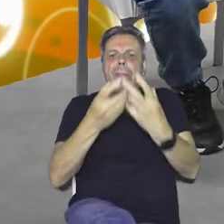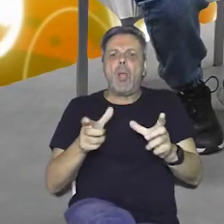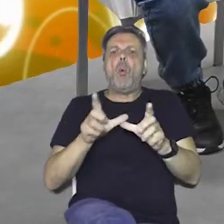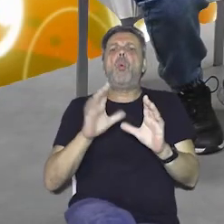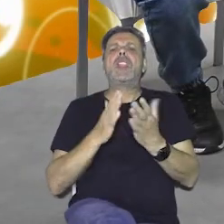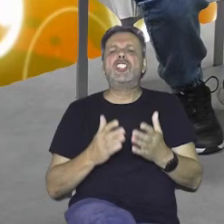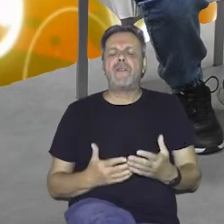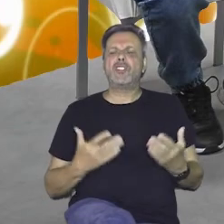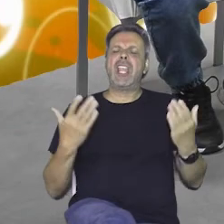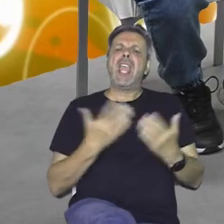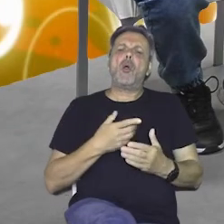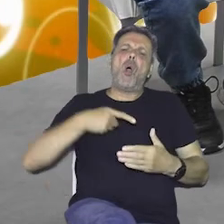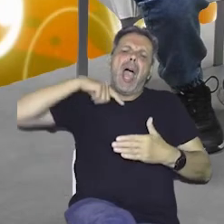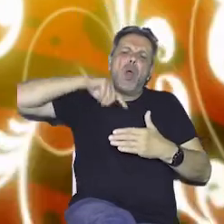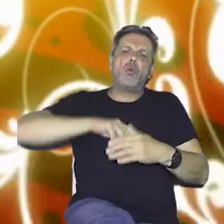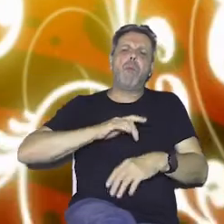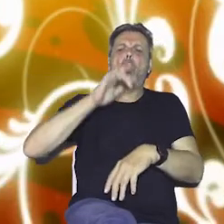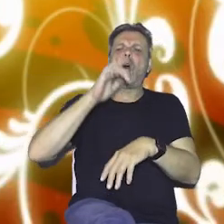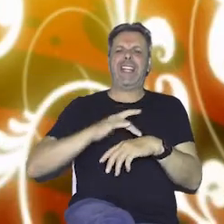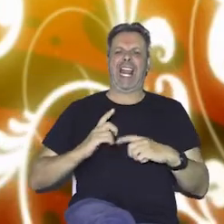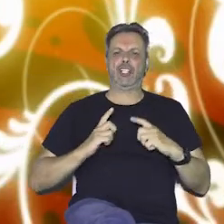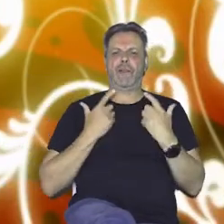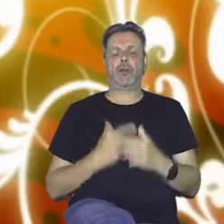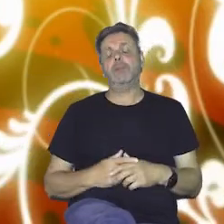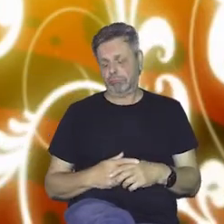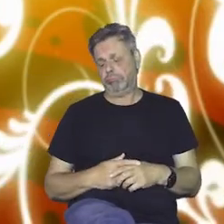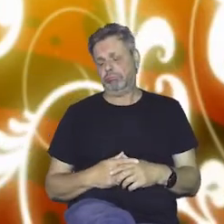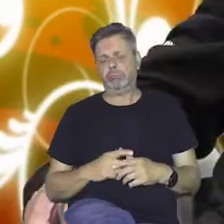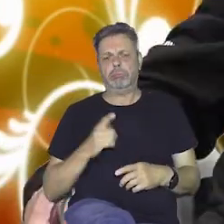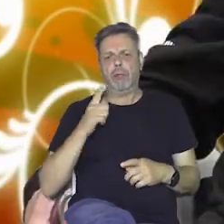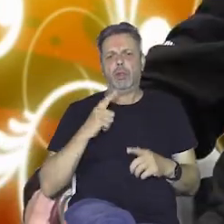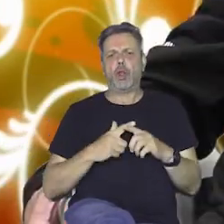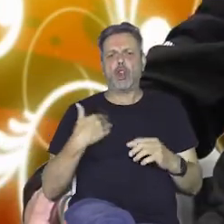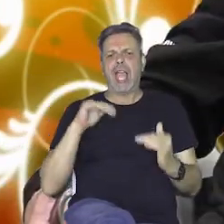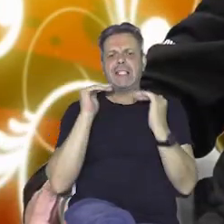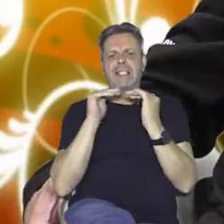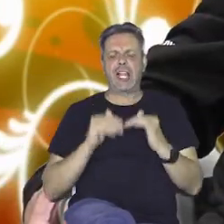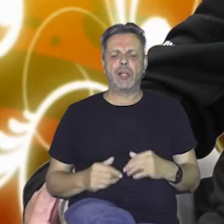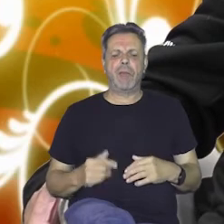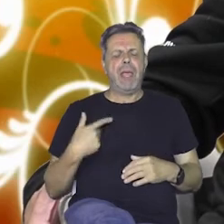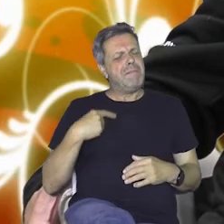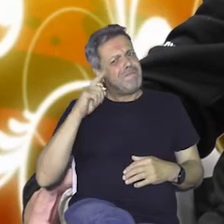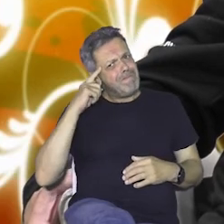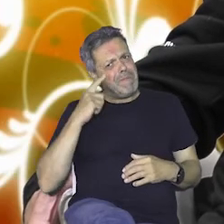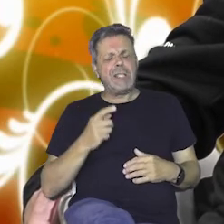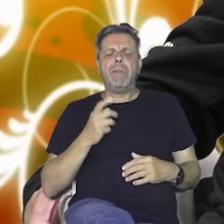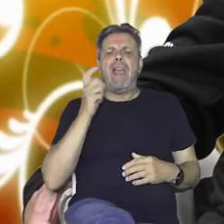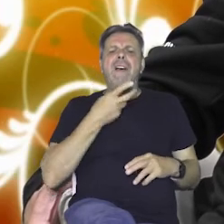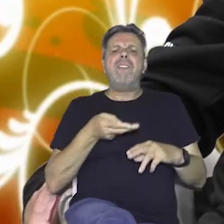književnosti koja duboko dira život. Da, slažem se s tobom. Čini mi se čak više nego